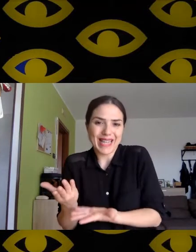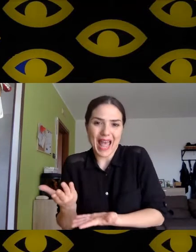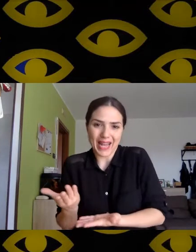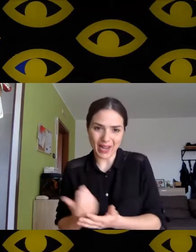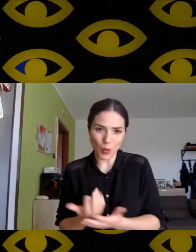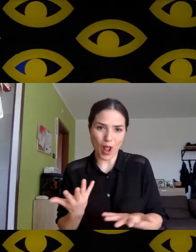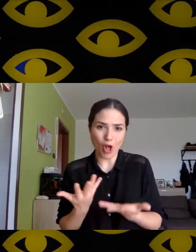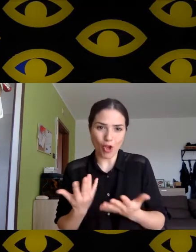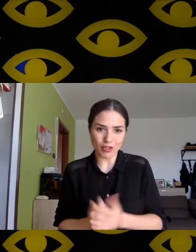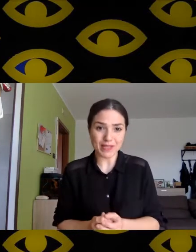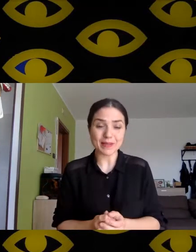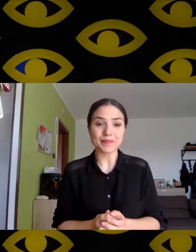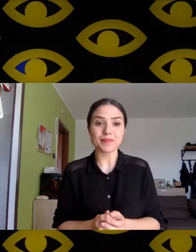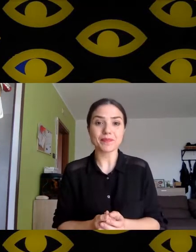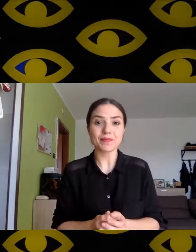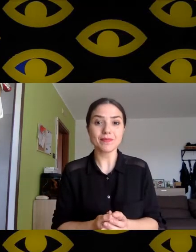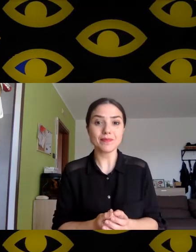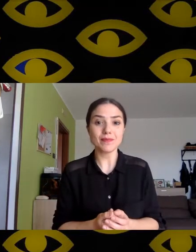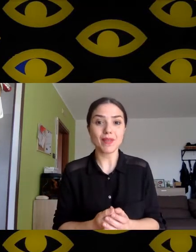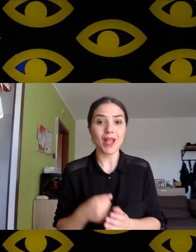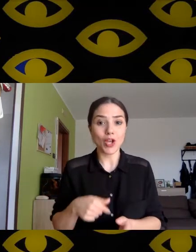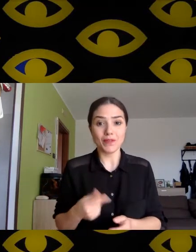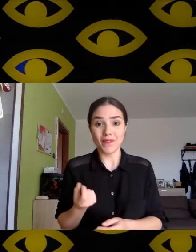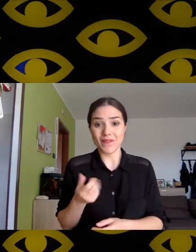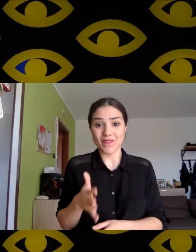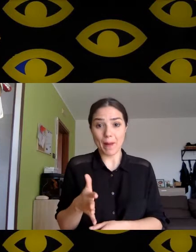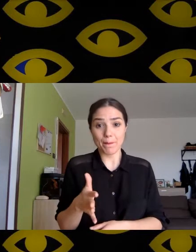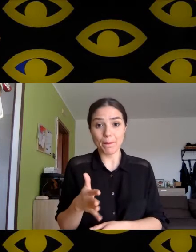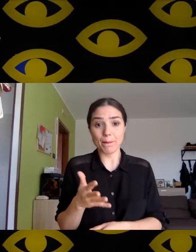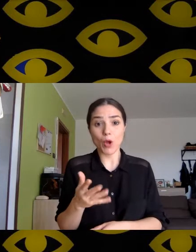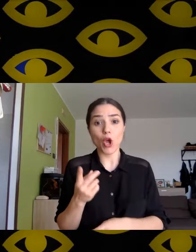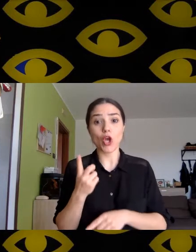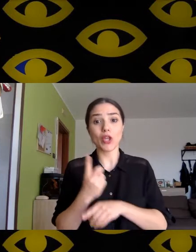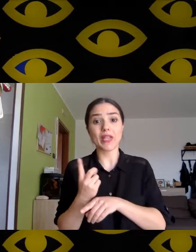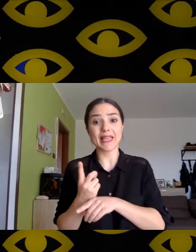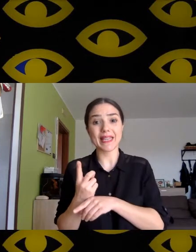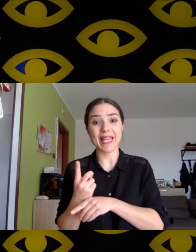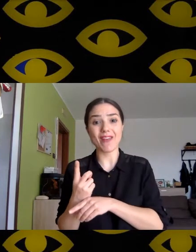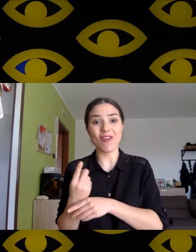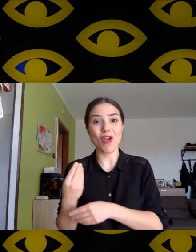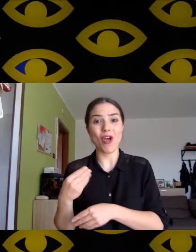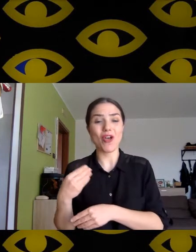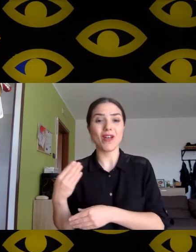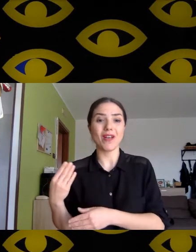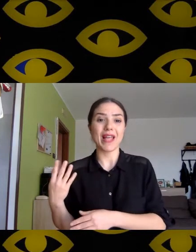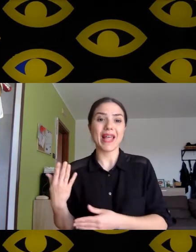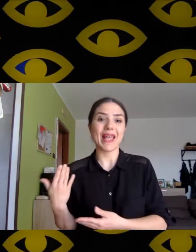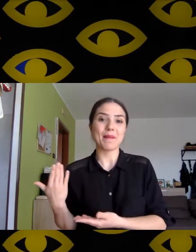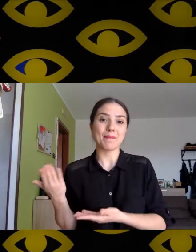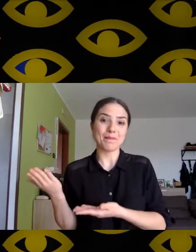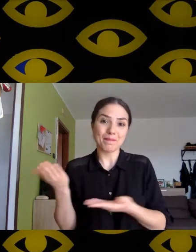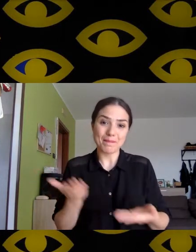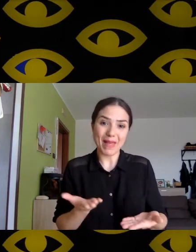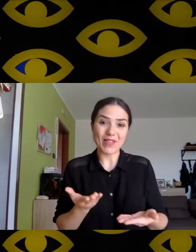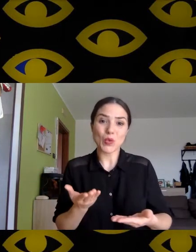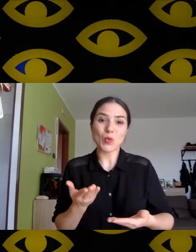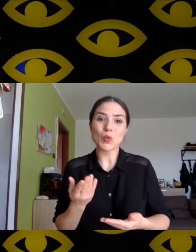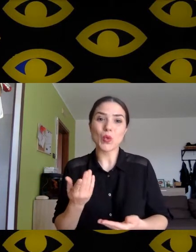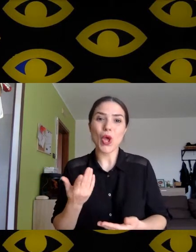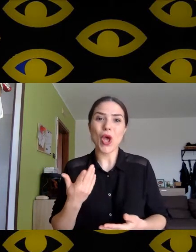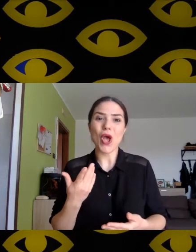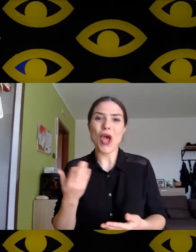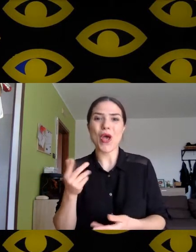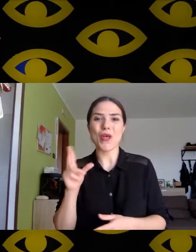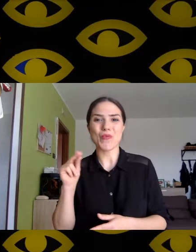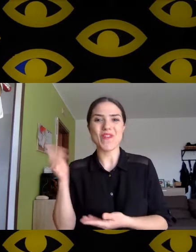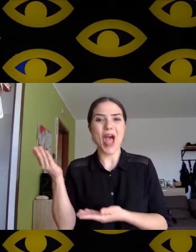io tra poco vorrei introdurre la nostra ospite di oggi, che lo sapete, è un ospite famosa, come si dice,